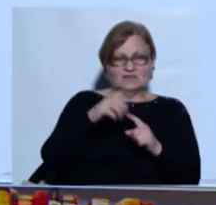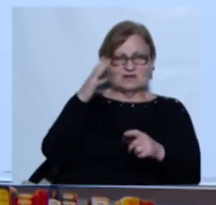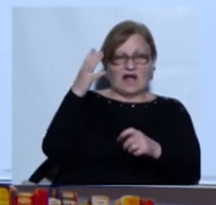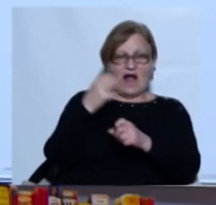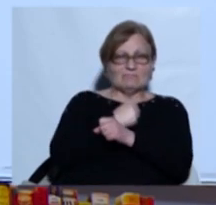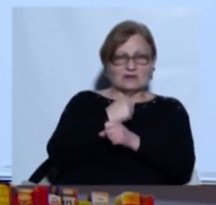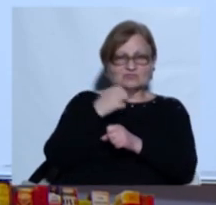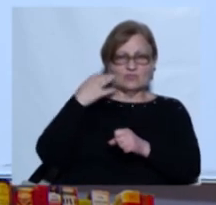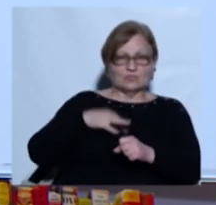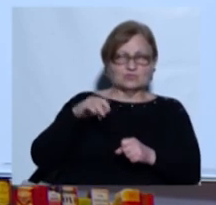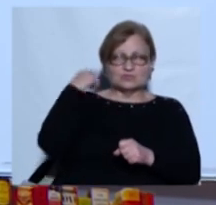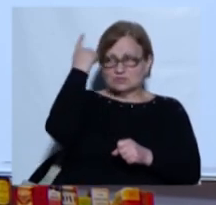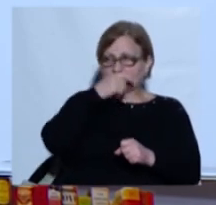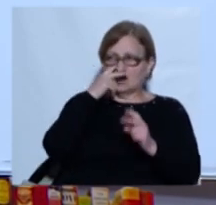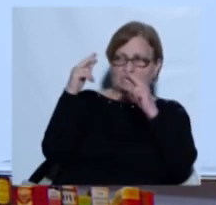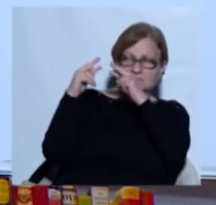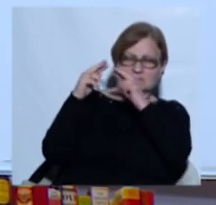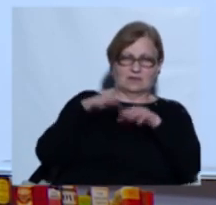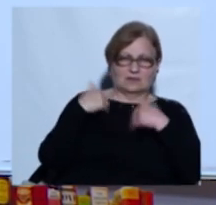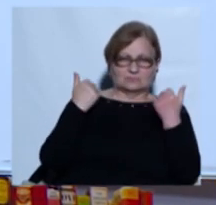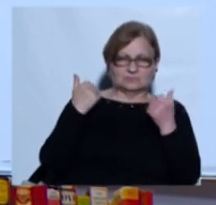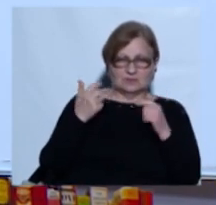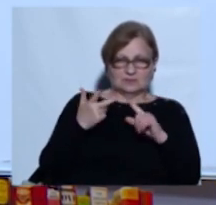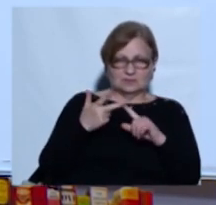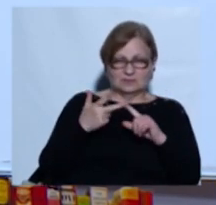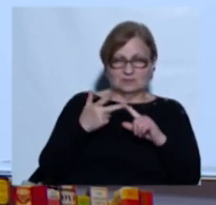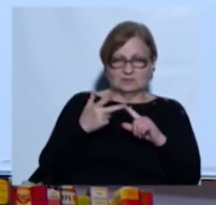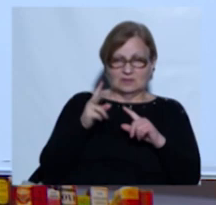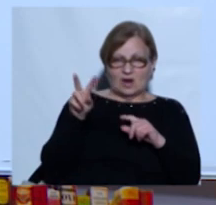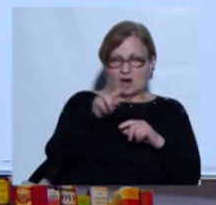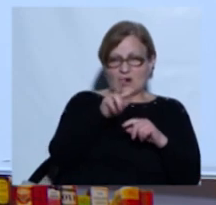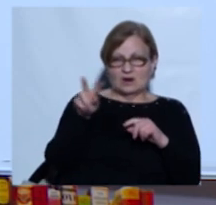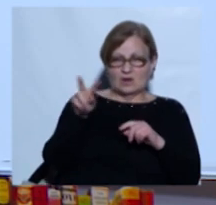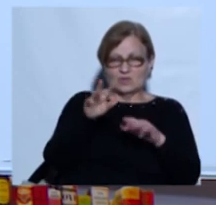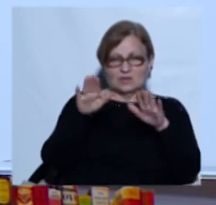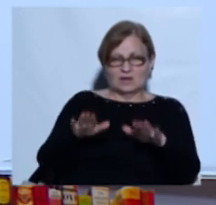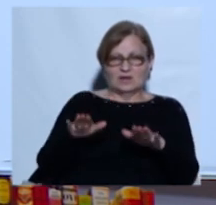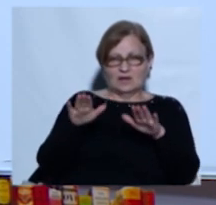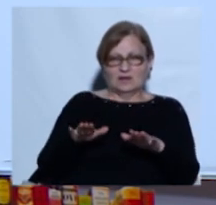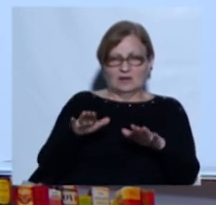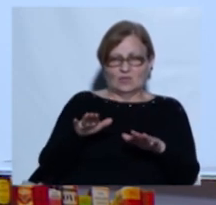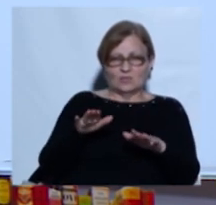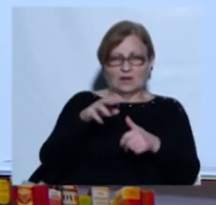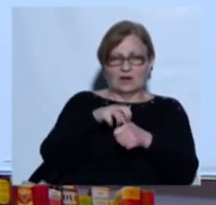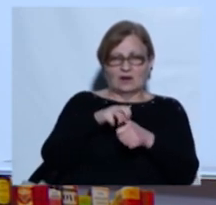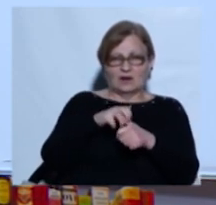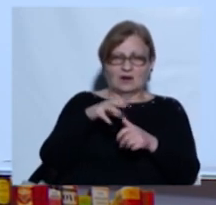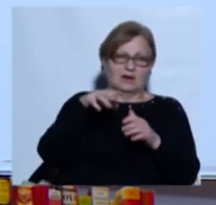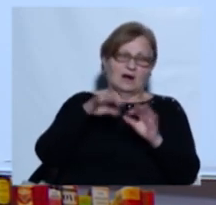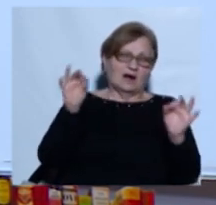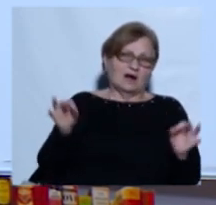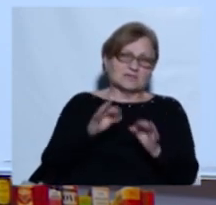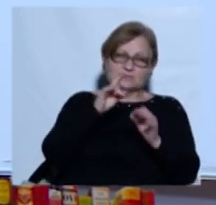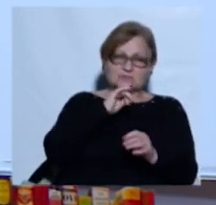შვილის ყიჟინა არ უნდა რომ დაინახოს. და მესამე, ორი ბელადის ადგილი ერთ სოციუმში არც ყოფილა და